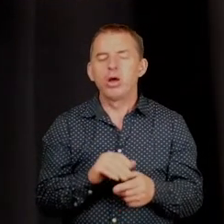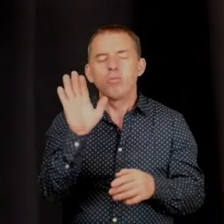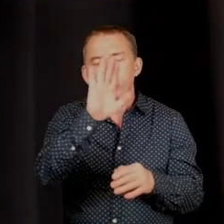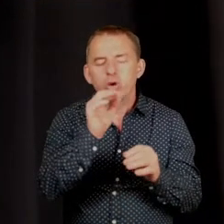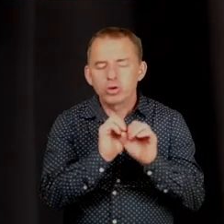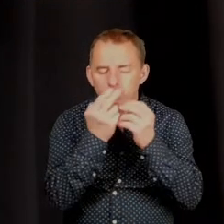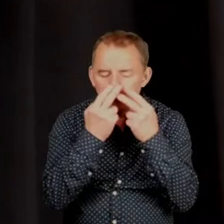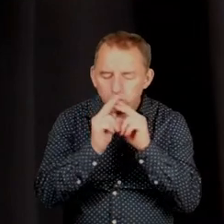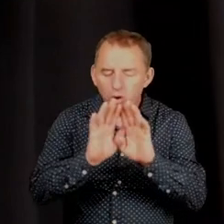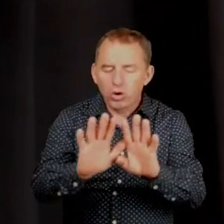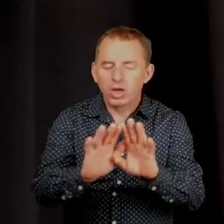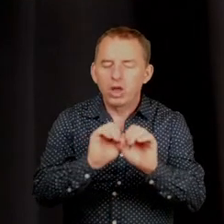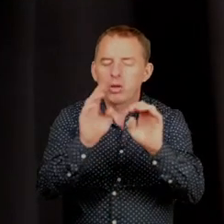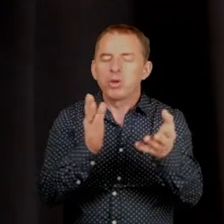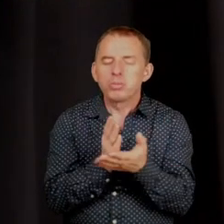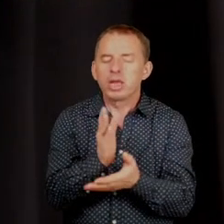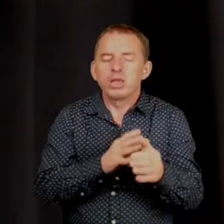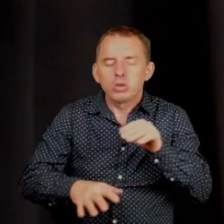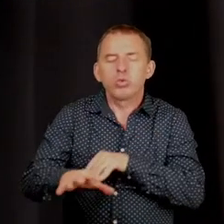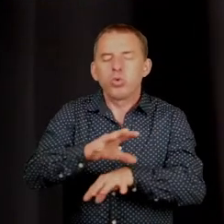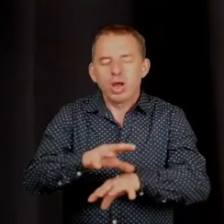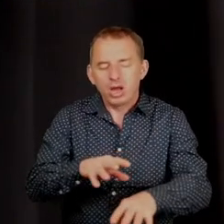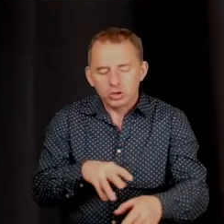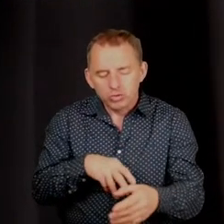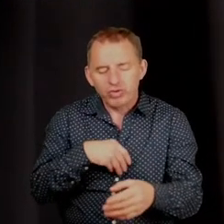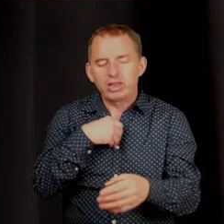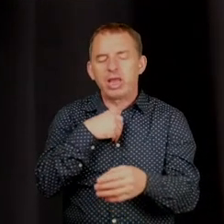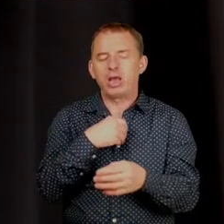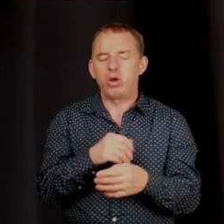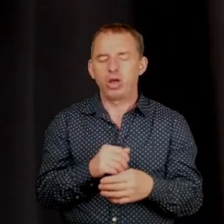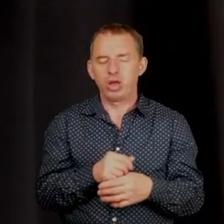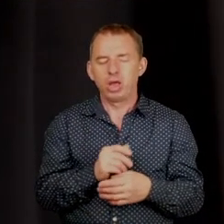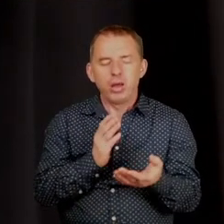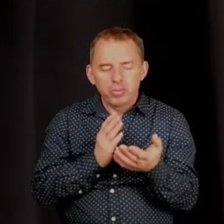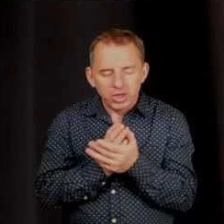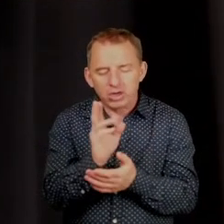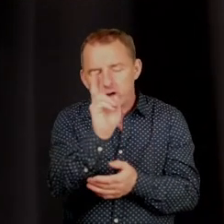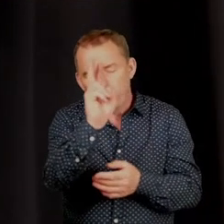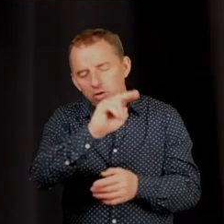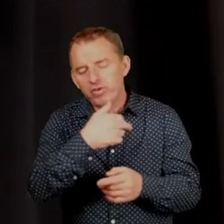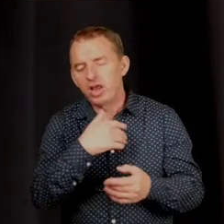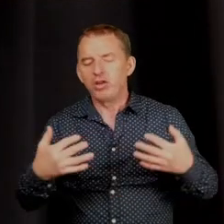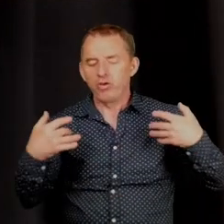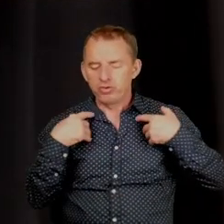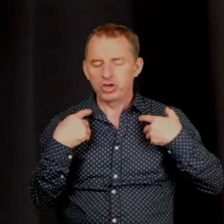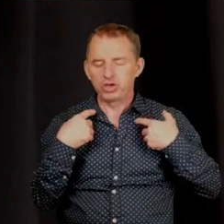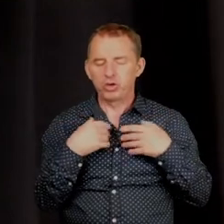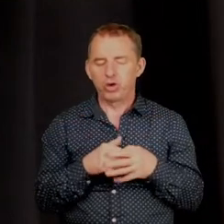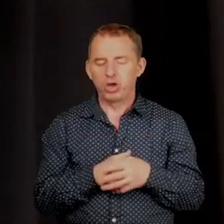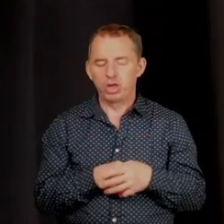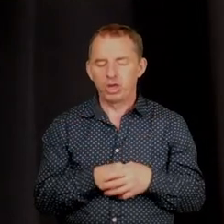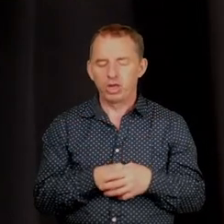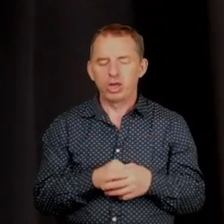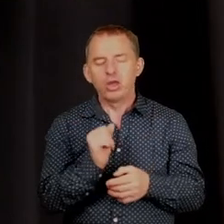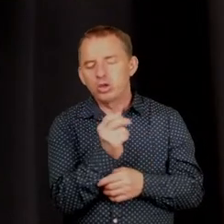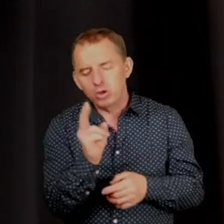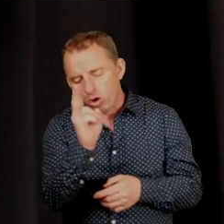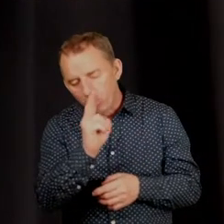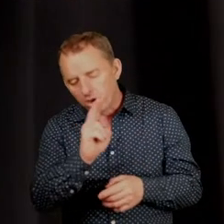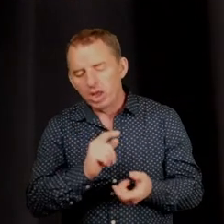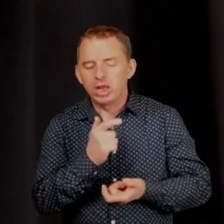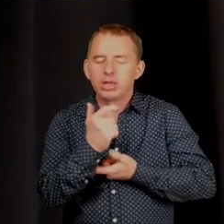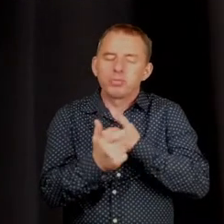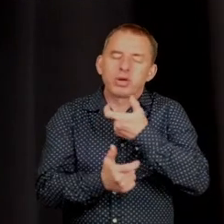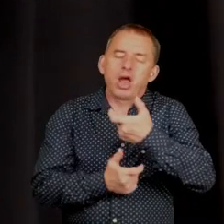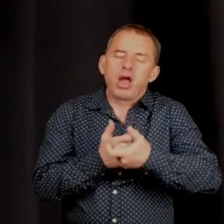nam przez swojego Ducha. Anything in our life. Cokolwiek w naszym życiu. That would keep us. Cokolwiek, co sprawiłoby,